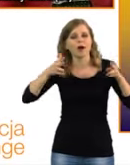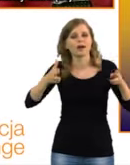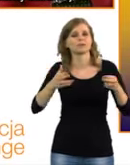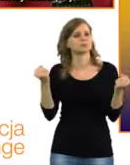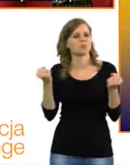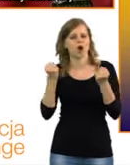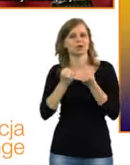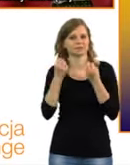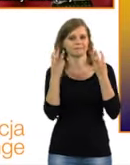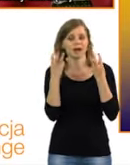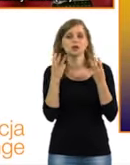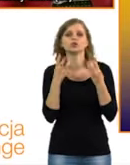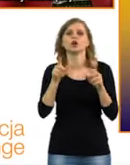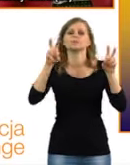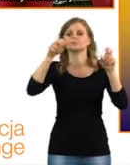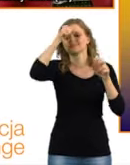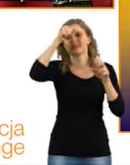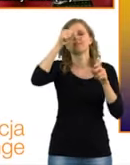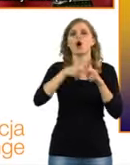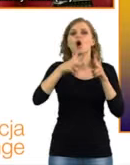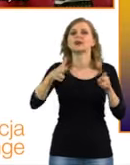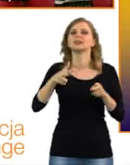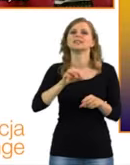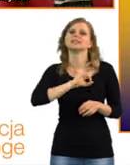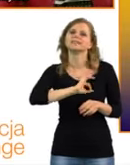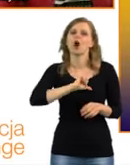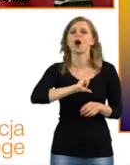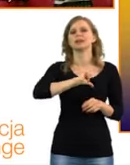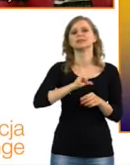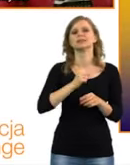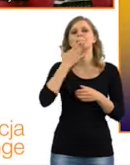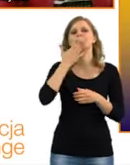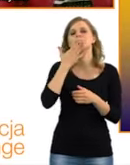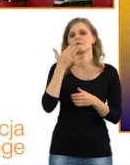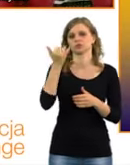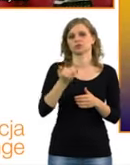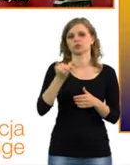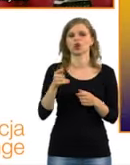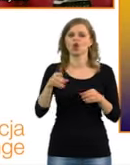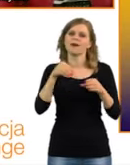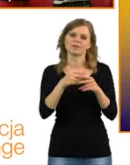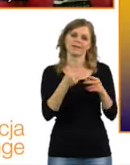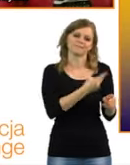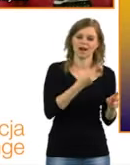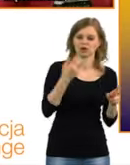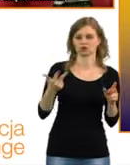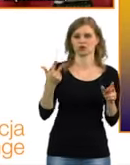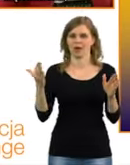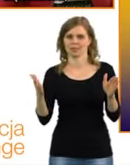znaczenie, jest to okres swoistej mowy dziecięcej i występuje między drugim a trzecim rokiem